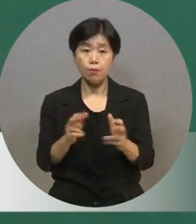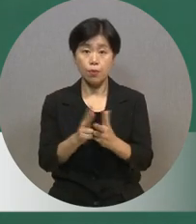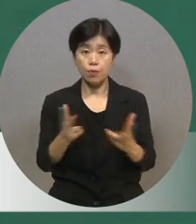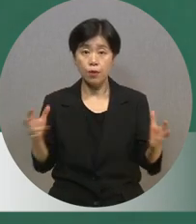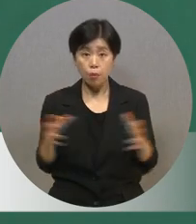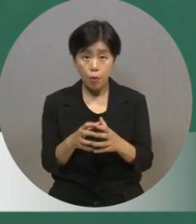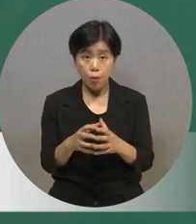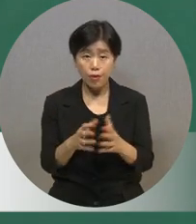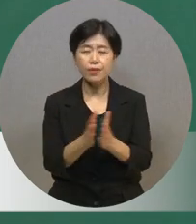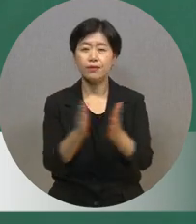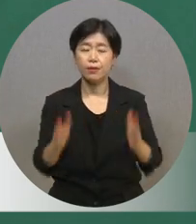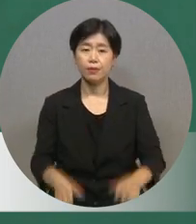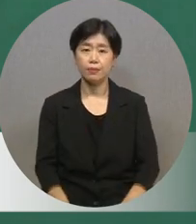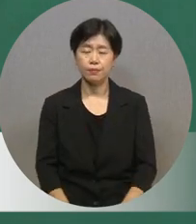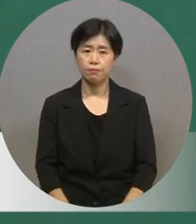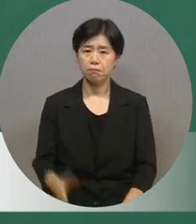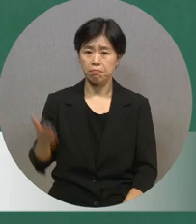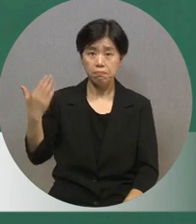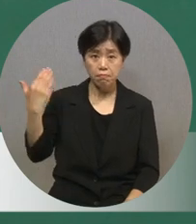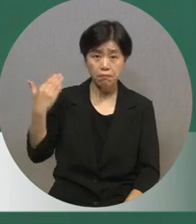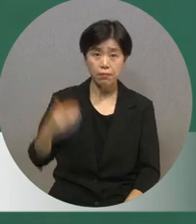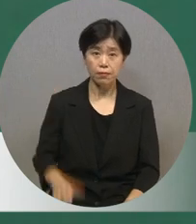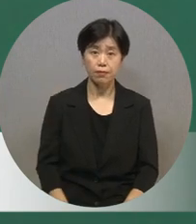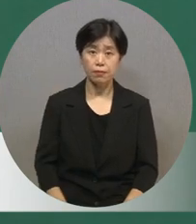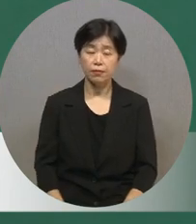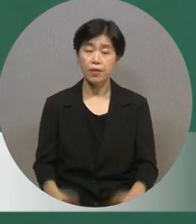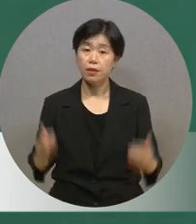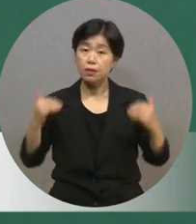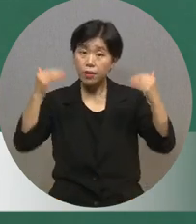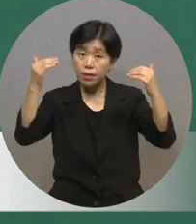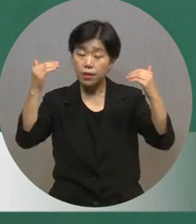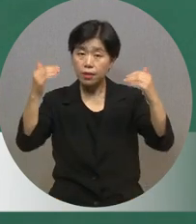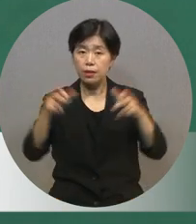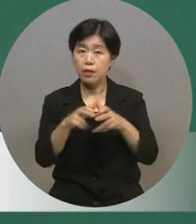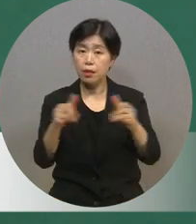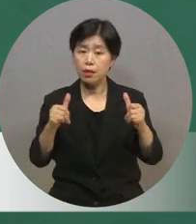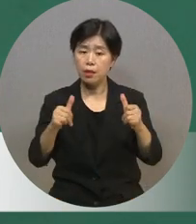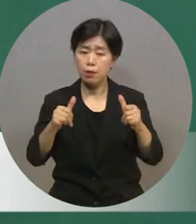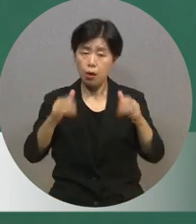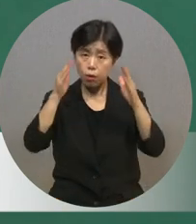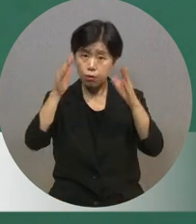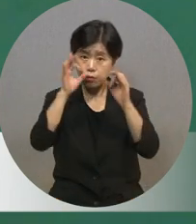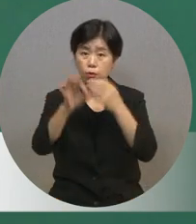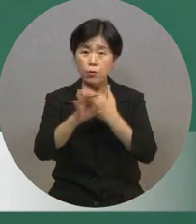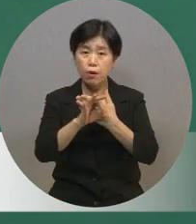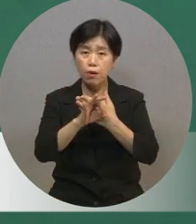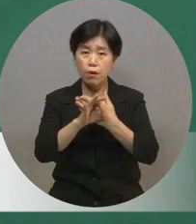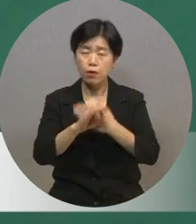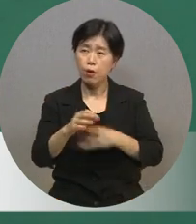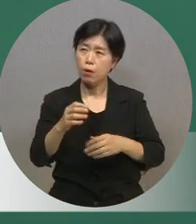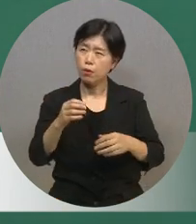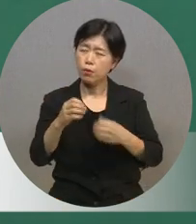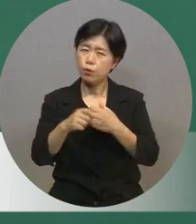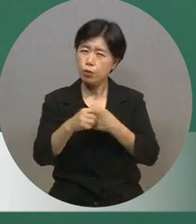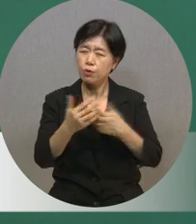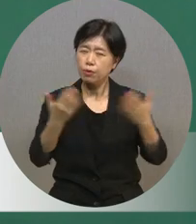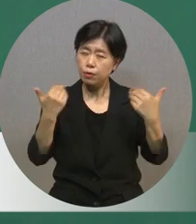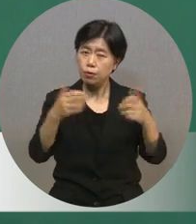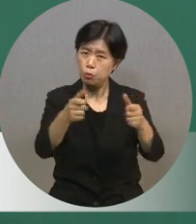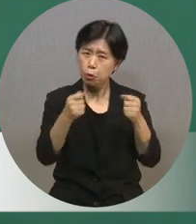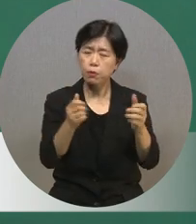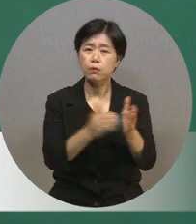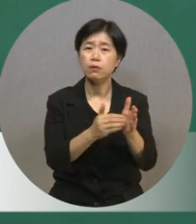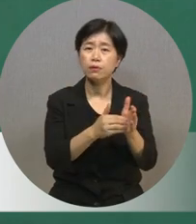당시 성인 장애인의 50% 이상이 초졸 이하였습니다. 그래서 검정고시를 중심으로 한 학력 보완